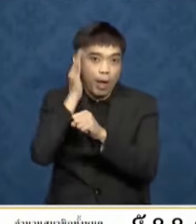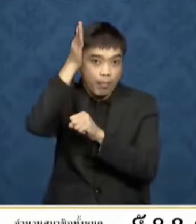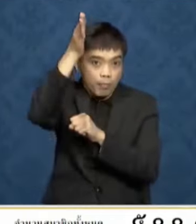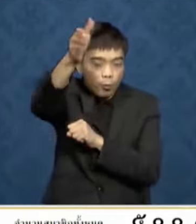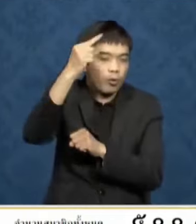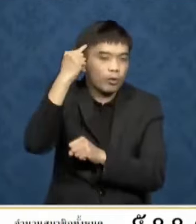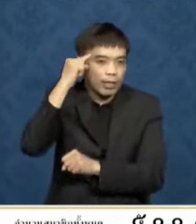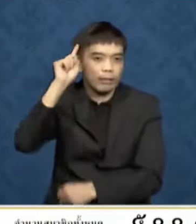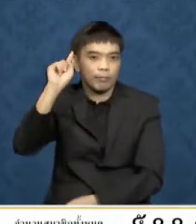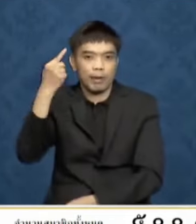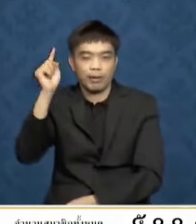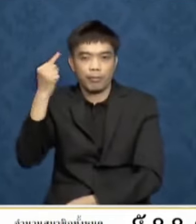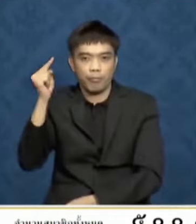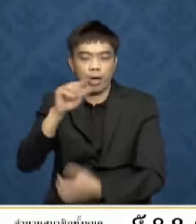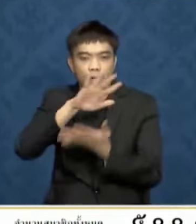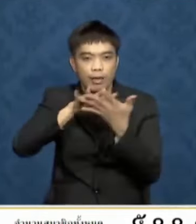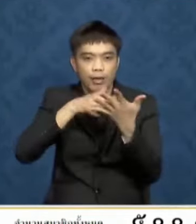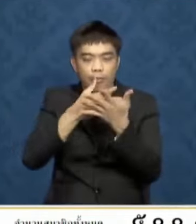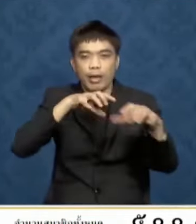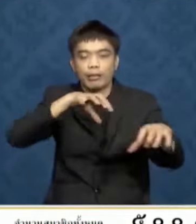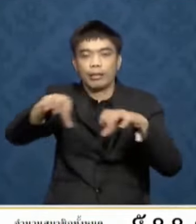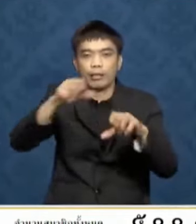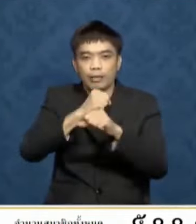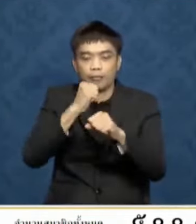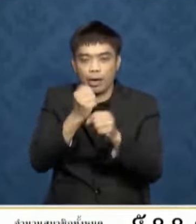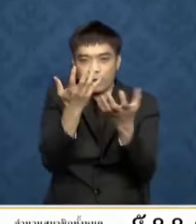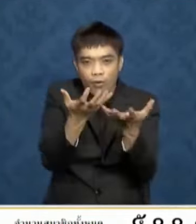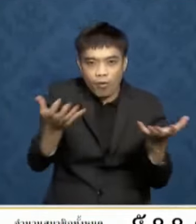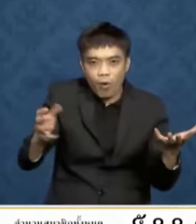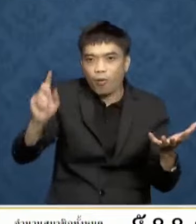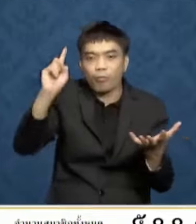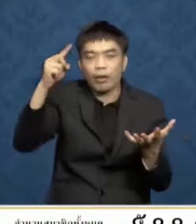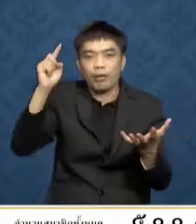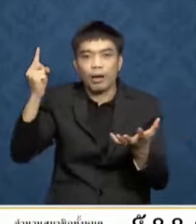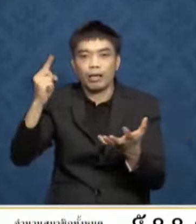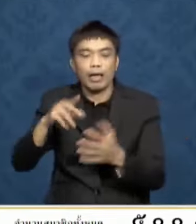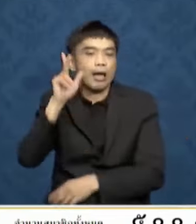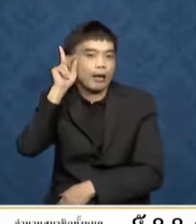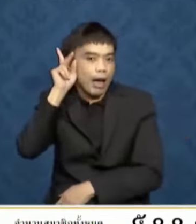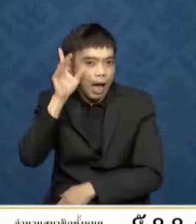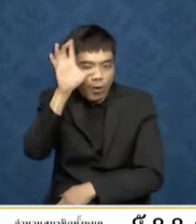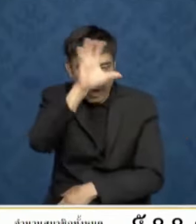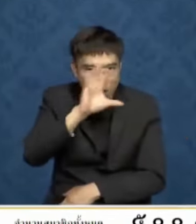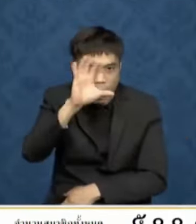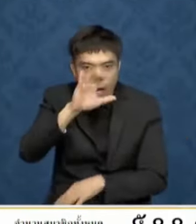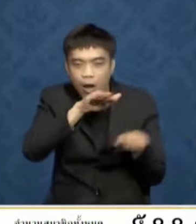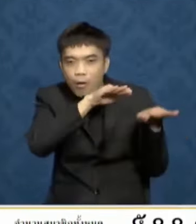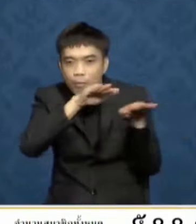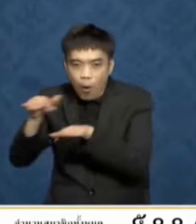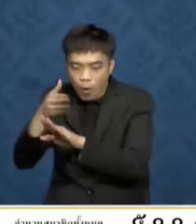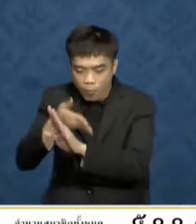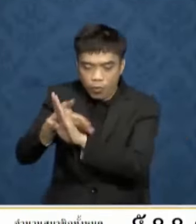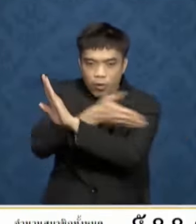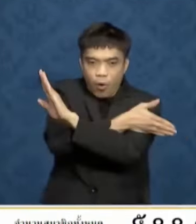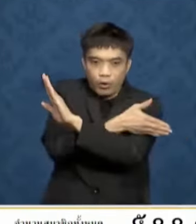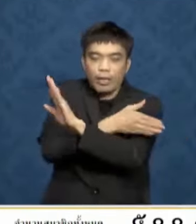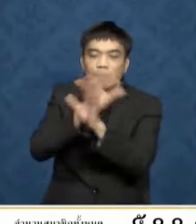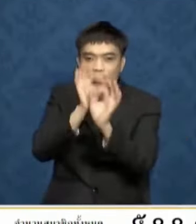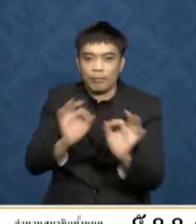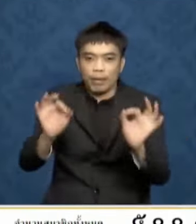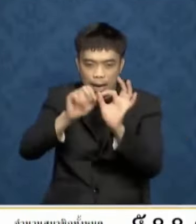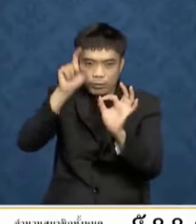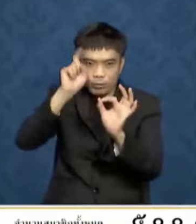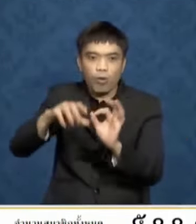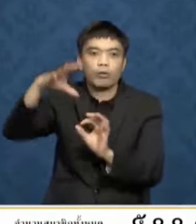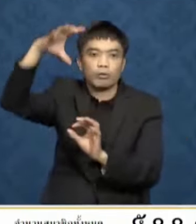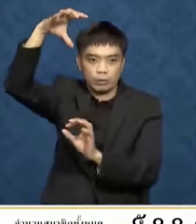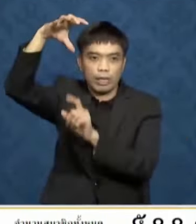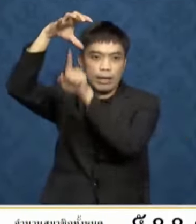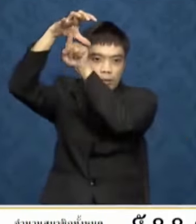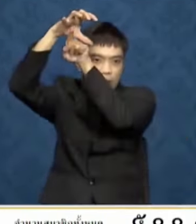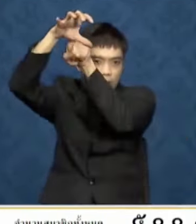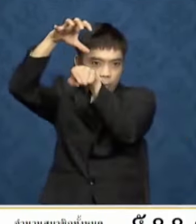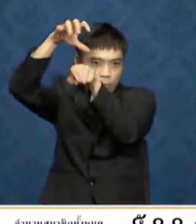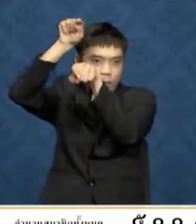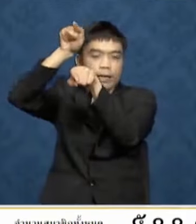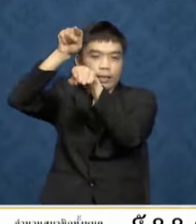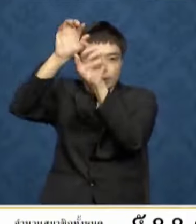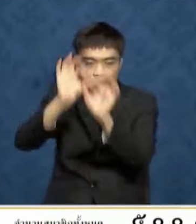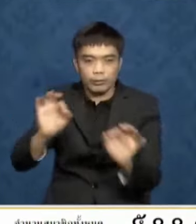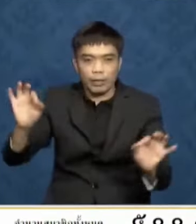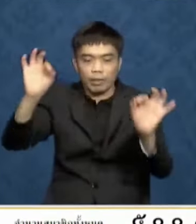น